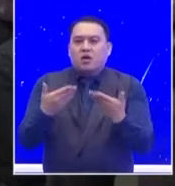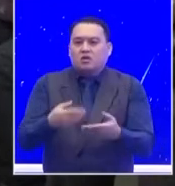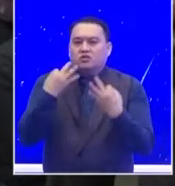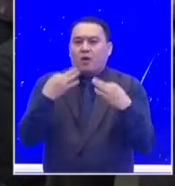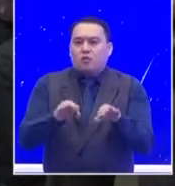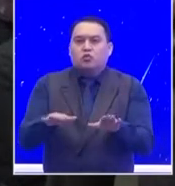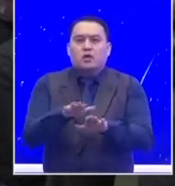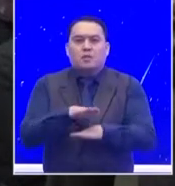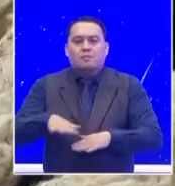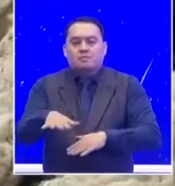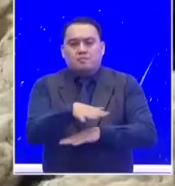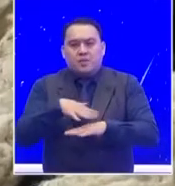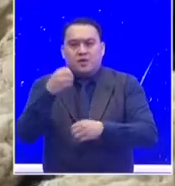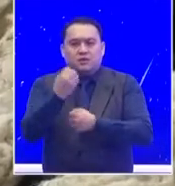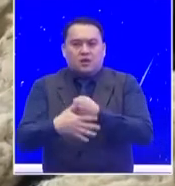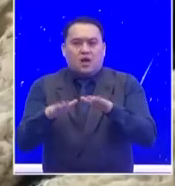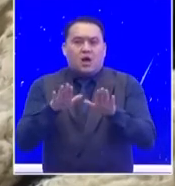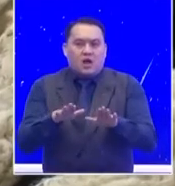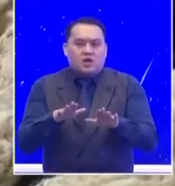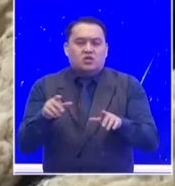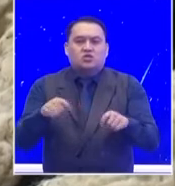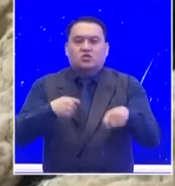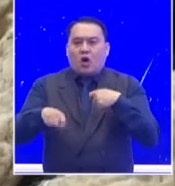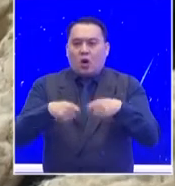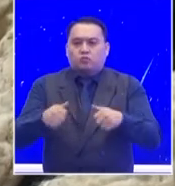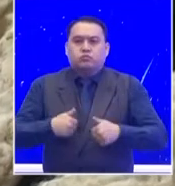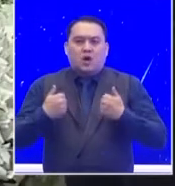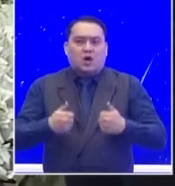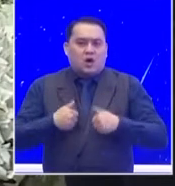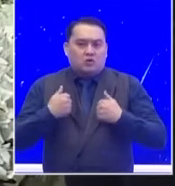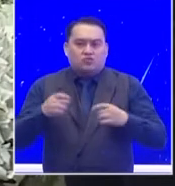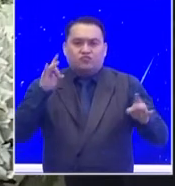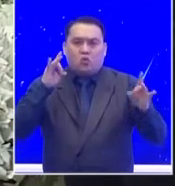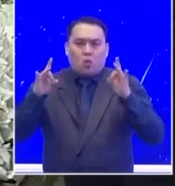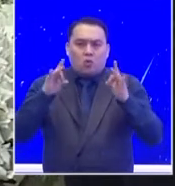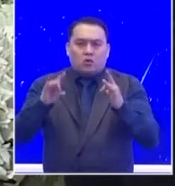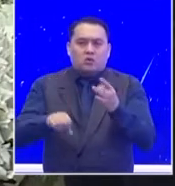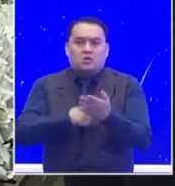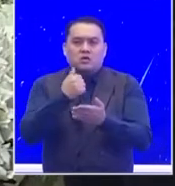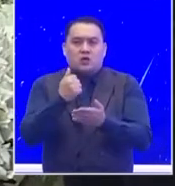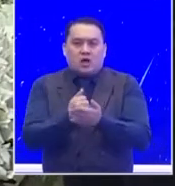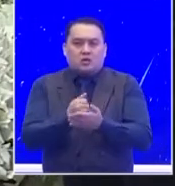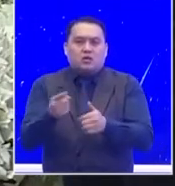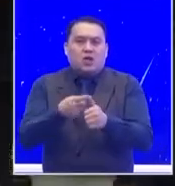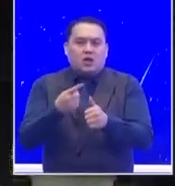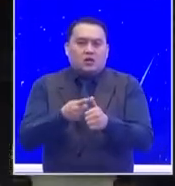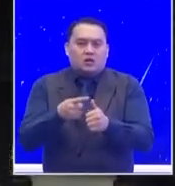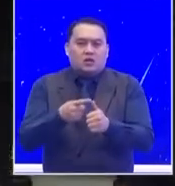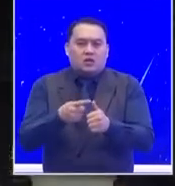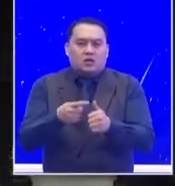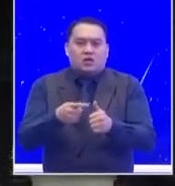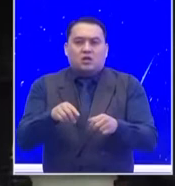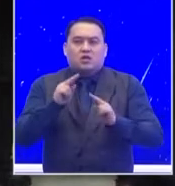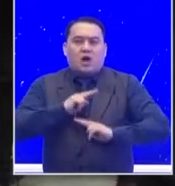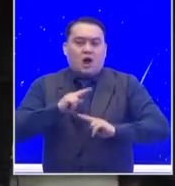свободные отделы в центральных торговых домах. Однако стихийщики попытались спровоцировать скандал, главным аргументом называя точки